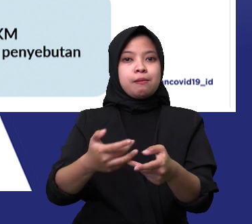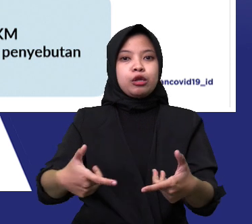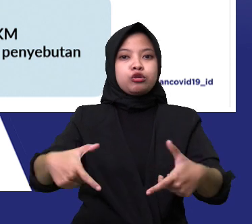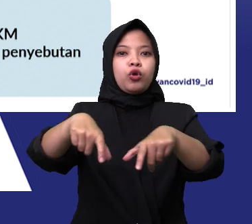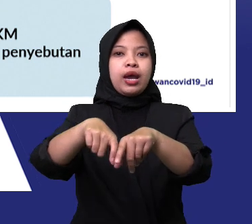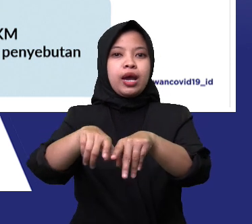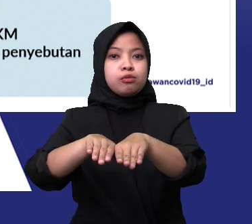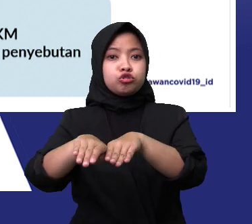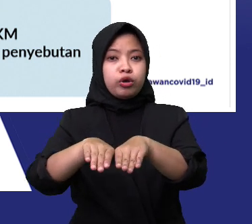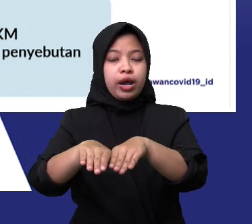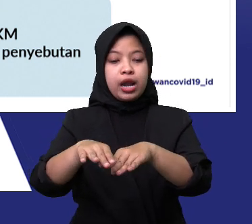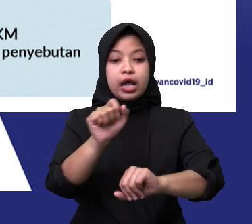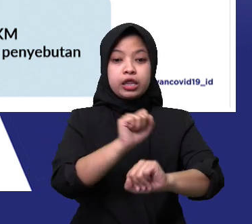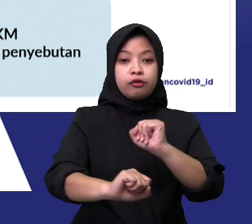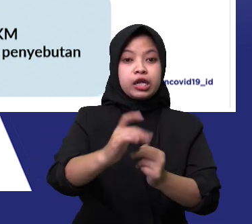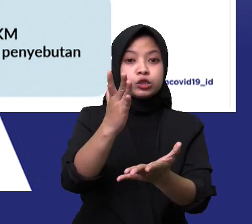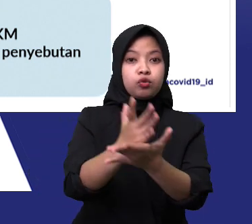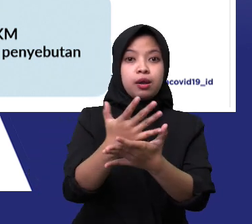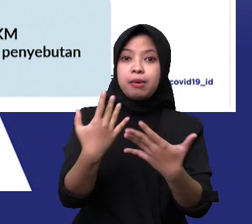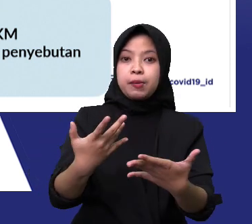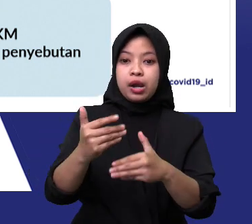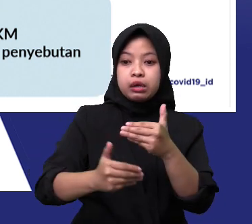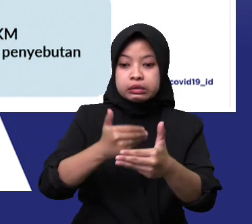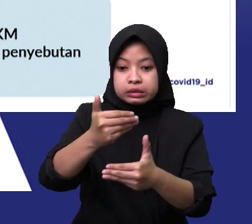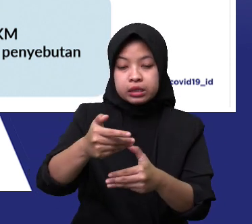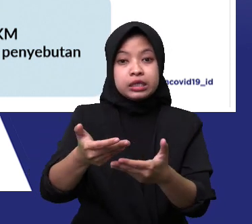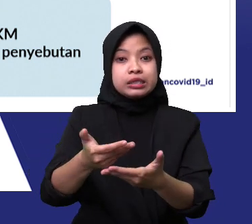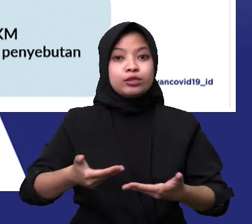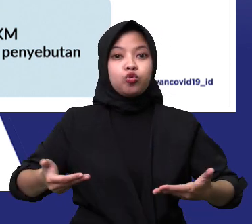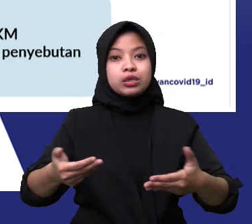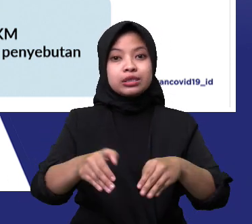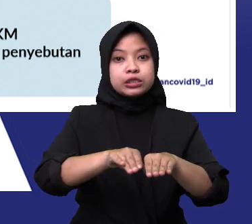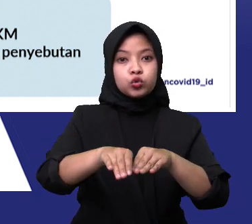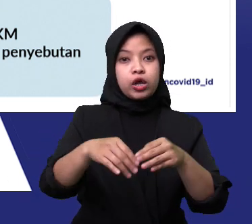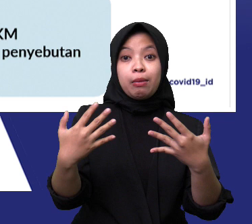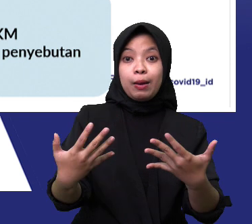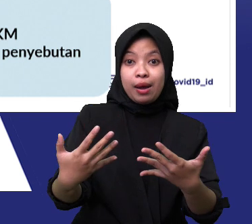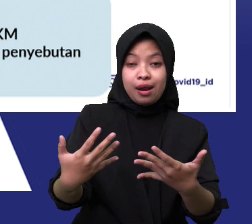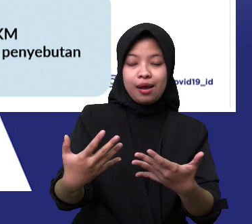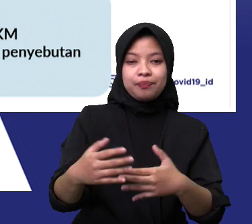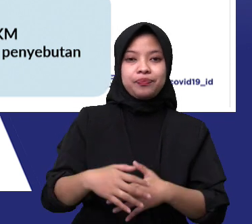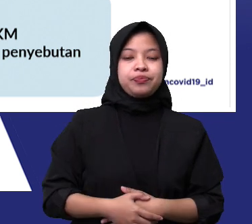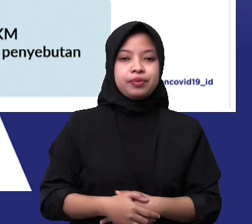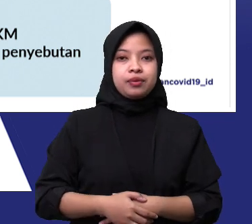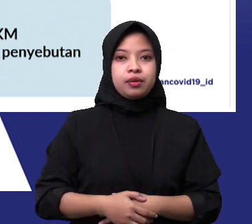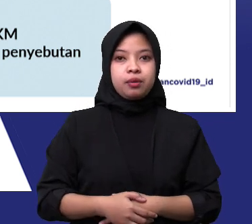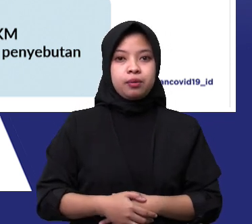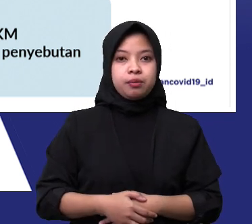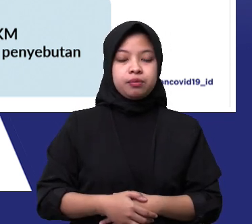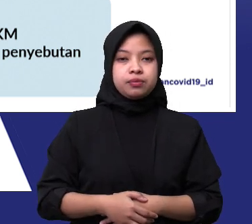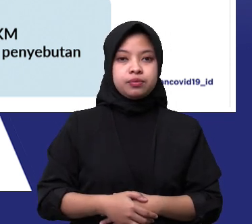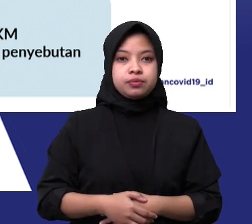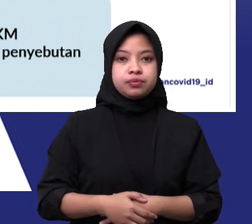menentukan pembukaan aktivitas masyarakat sesuai situasi dan kondisi yang ada di lapangan secara